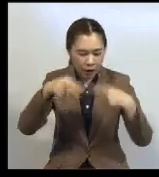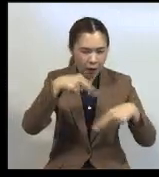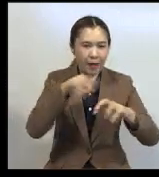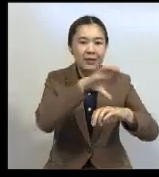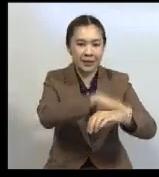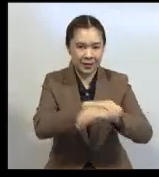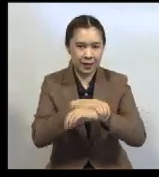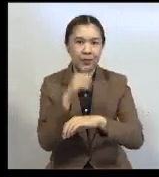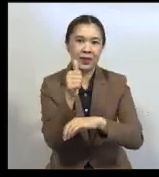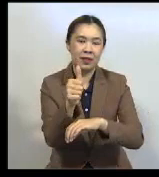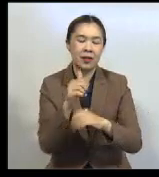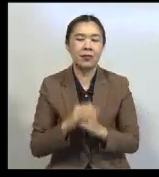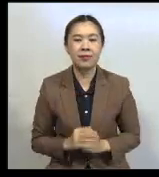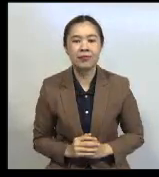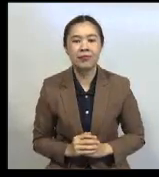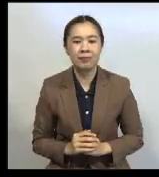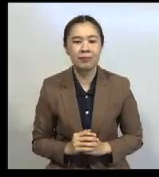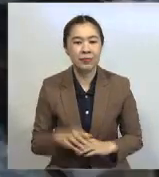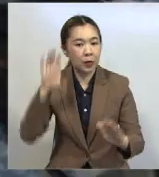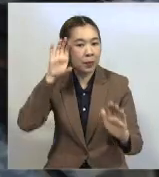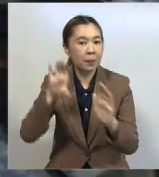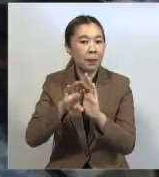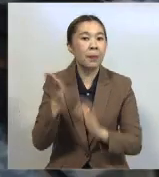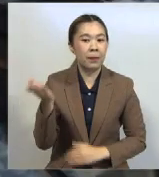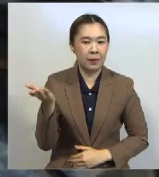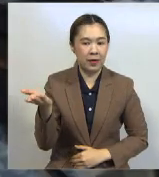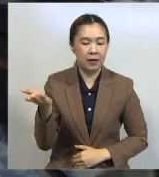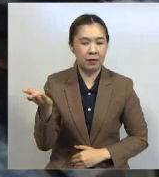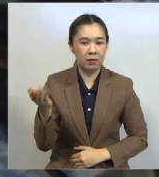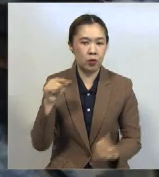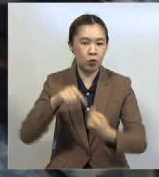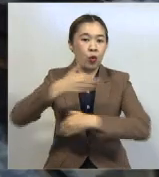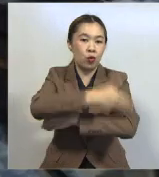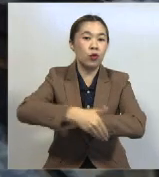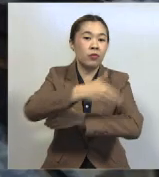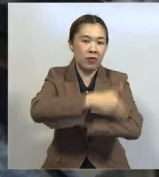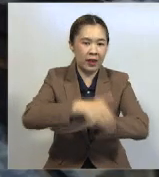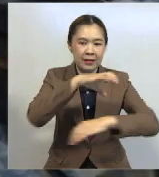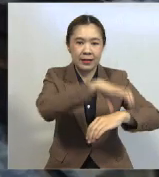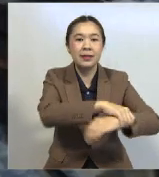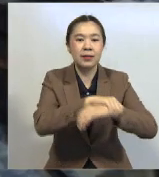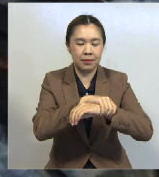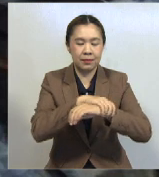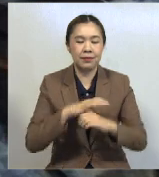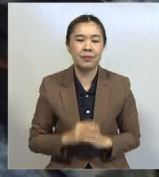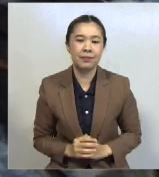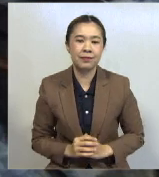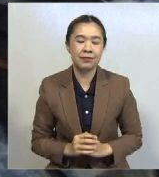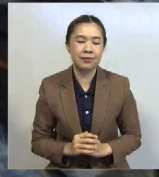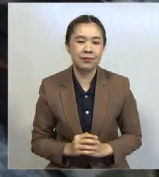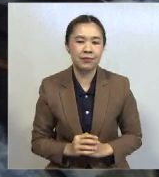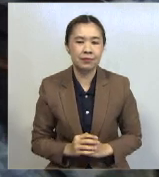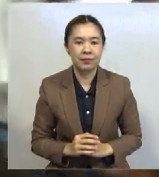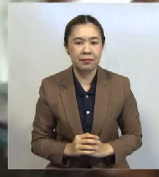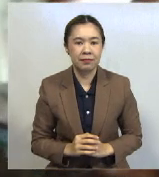ในที่สุดด้วย นี่นะคะเป็นภาพตอนที่ควบคุมตัวลงมาจากรถไฟแล้วนะคะ ใช่ค่ะนี่ก็เป็นช่วง